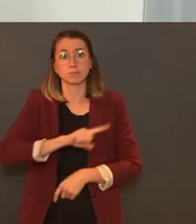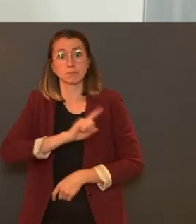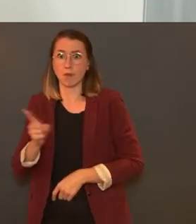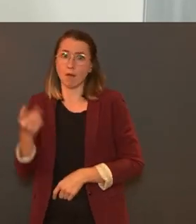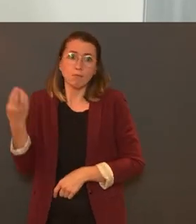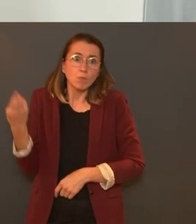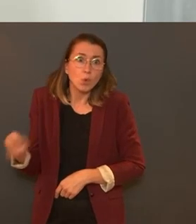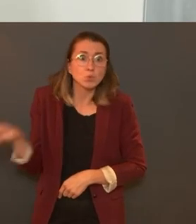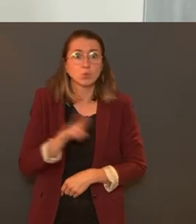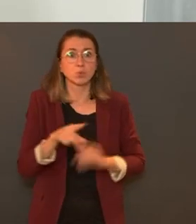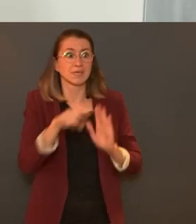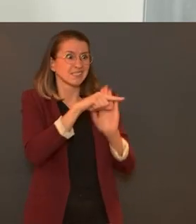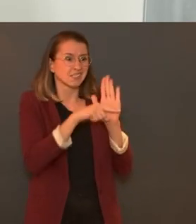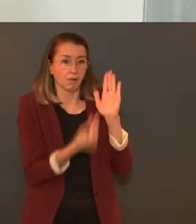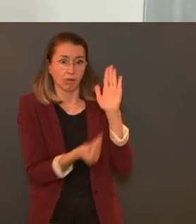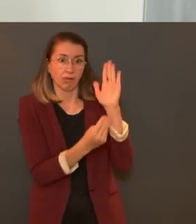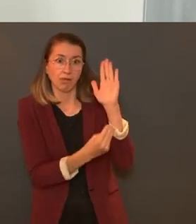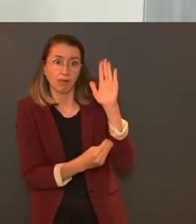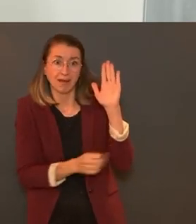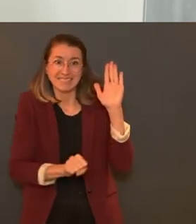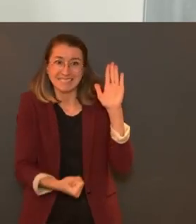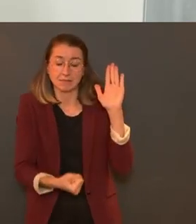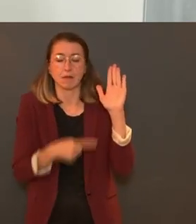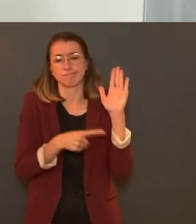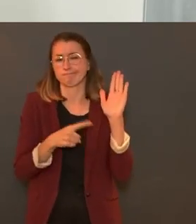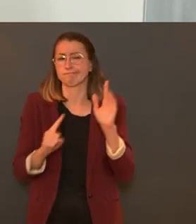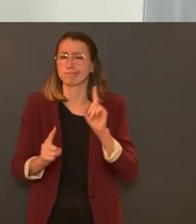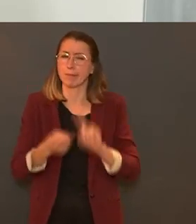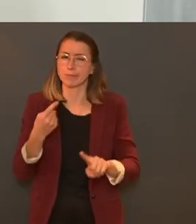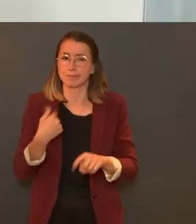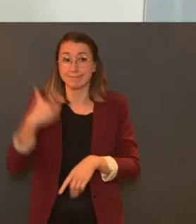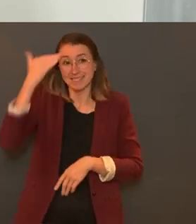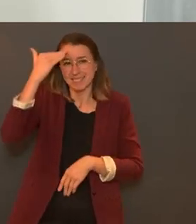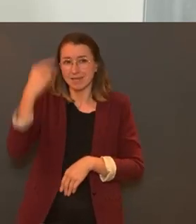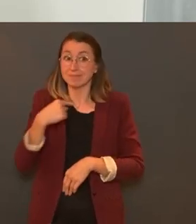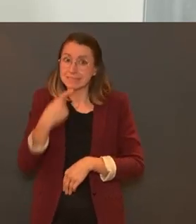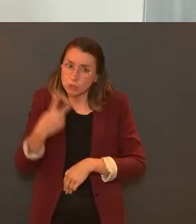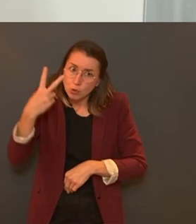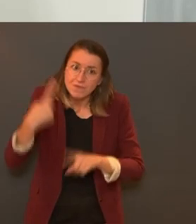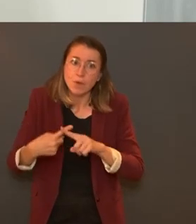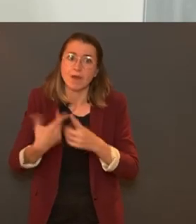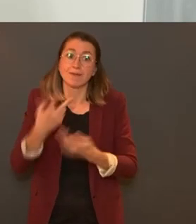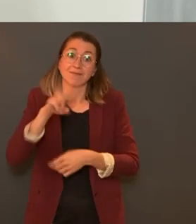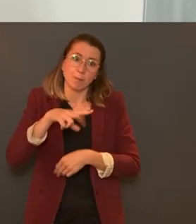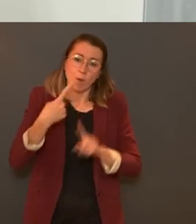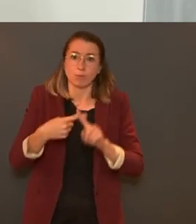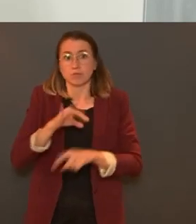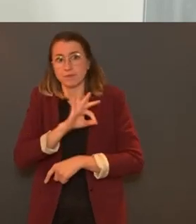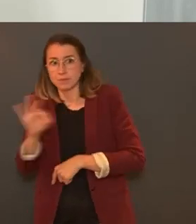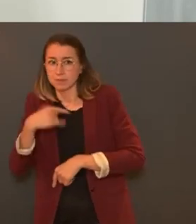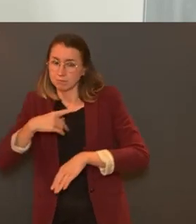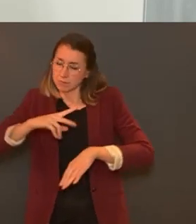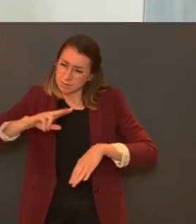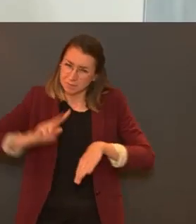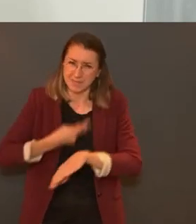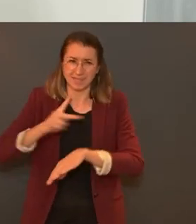En résumé, je sais que je l'ai dit dans les 2 langues, mais je le répète encore parce que c'est un élément clé. Voyez qui vous